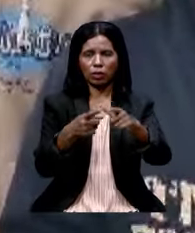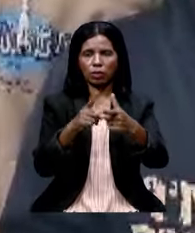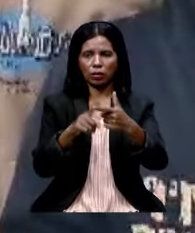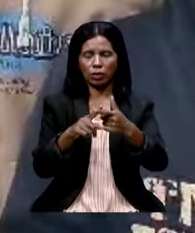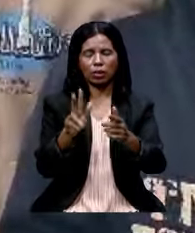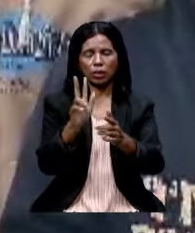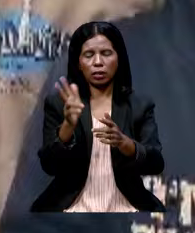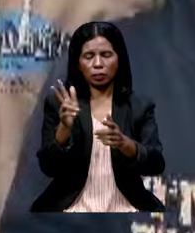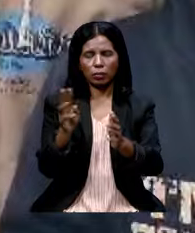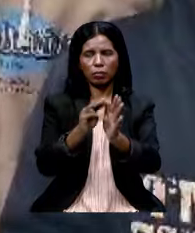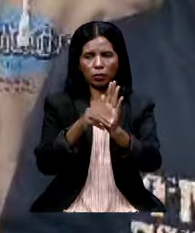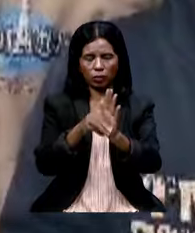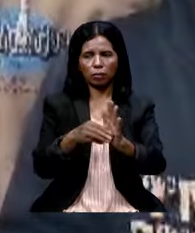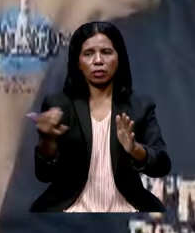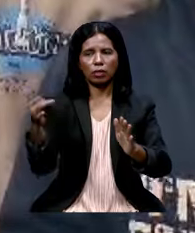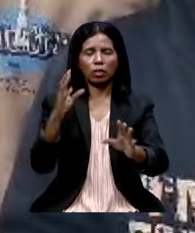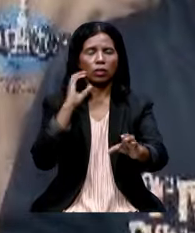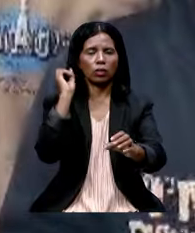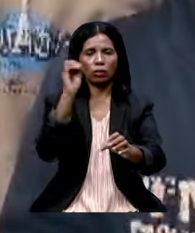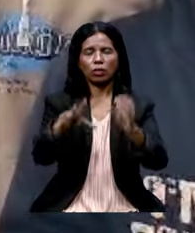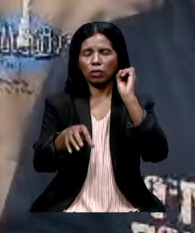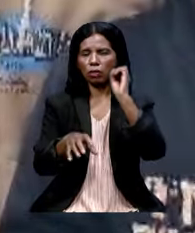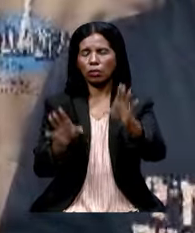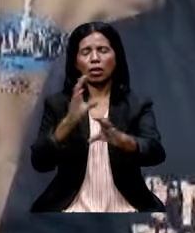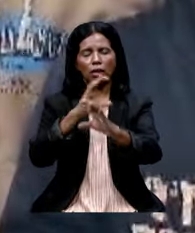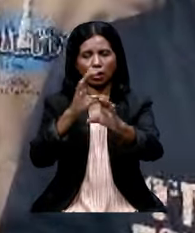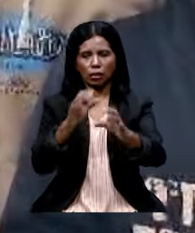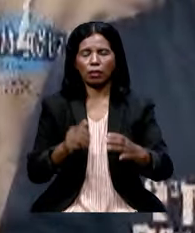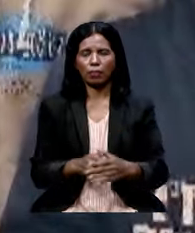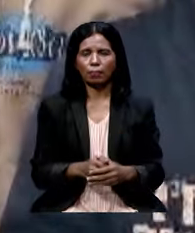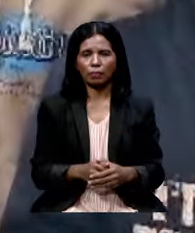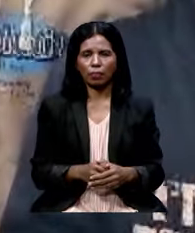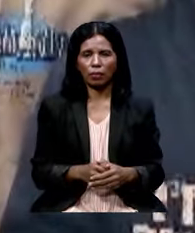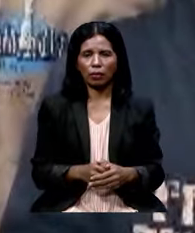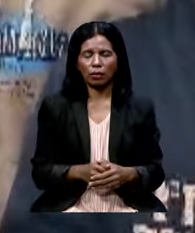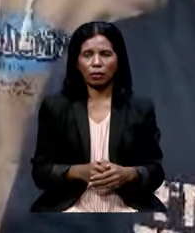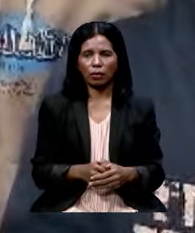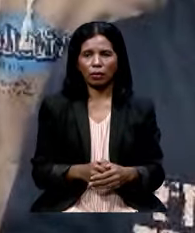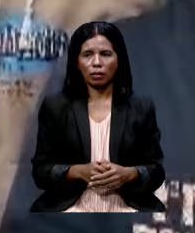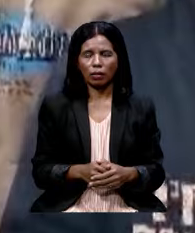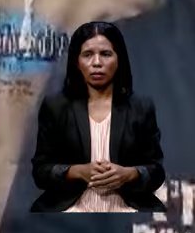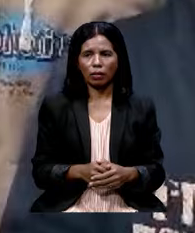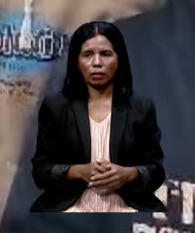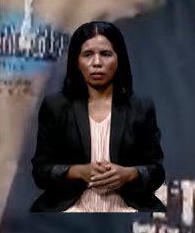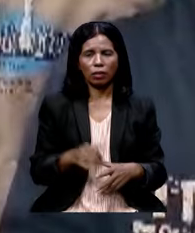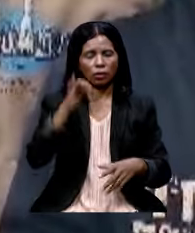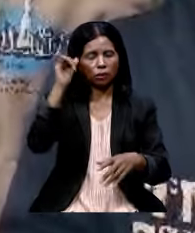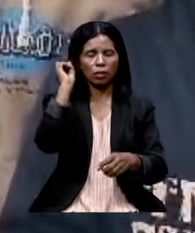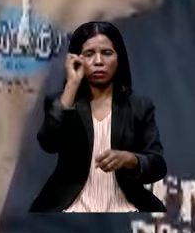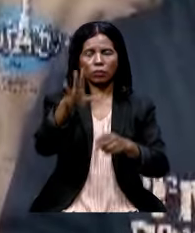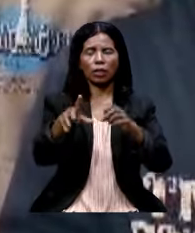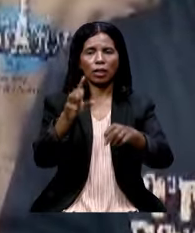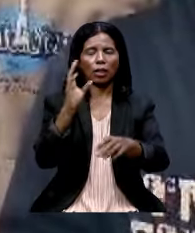30 menit sana sana aku di semen tu sudah kereta komersa mosona porsiknya pun ke sepurporta tutup hidup tukunya lokrai ini nih